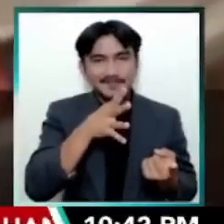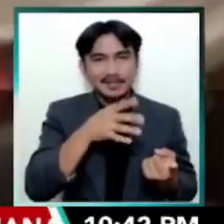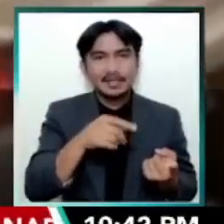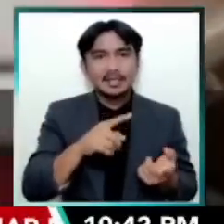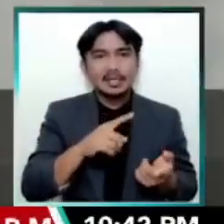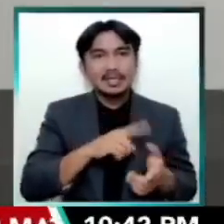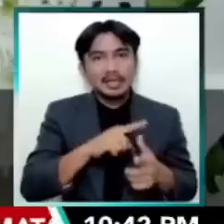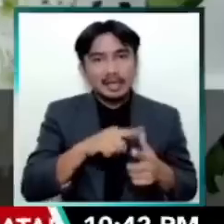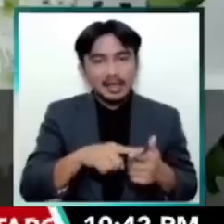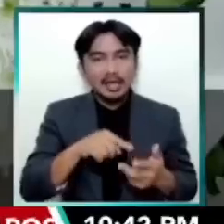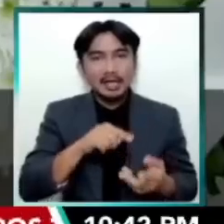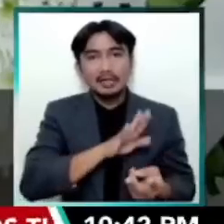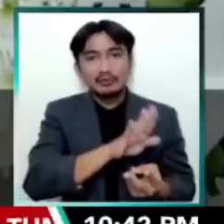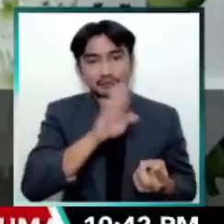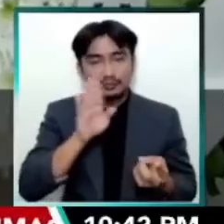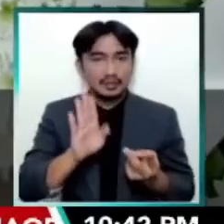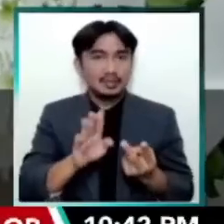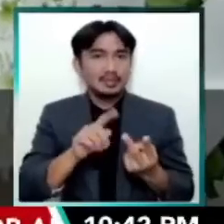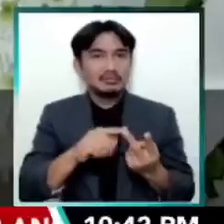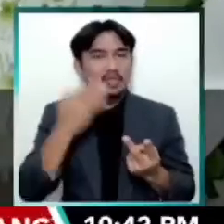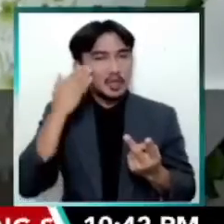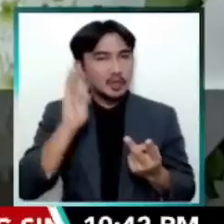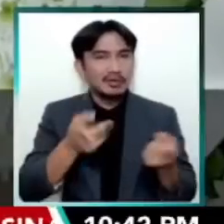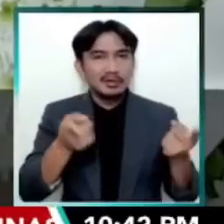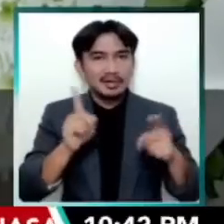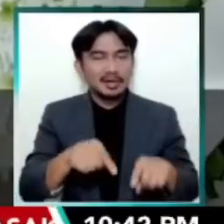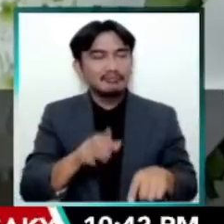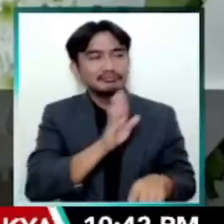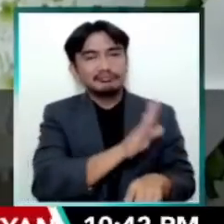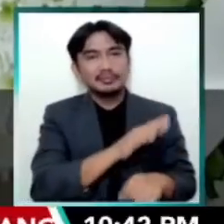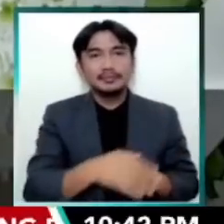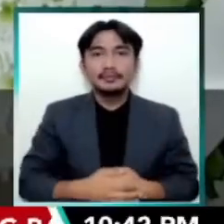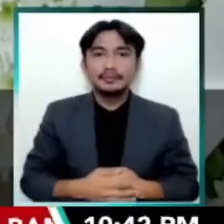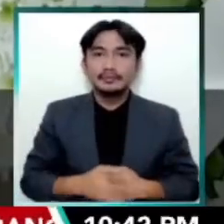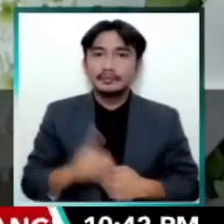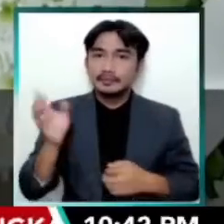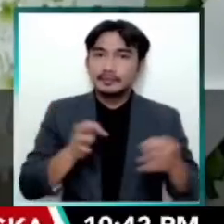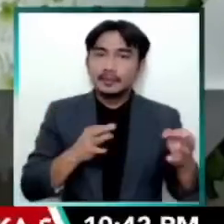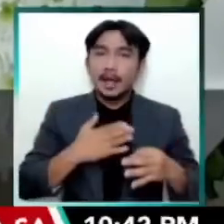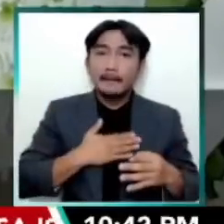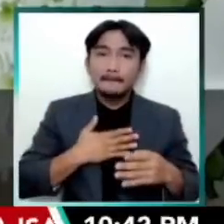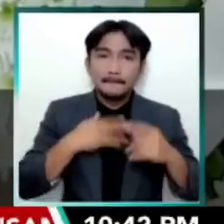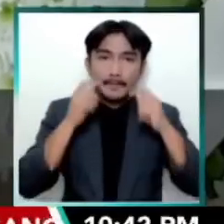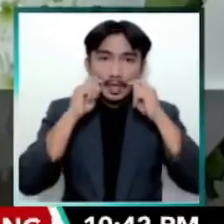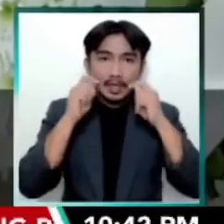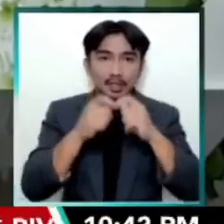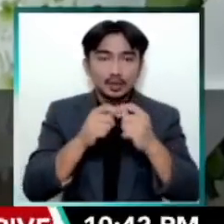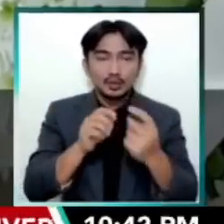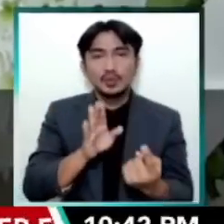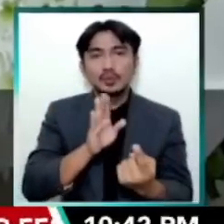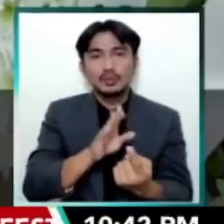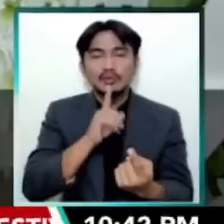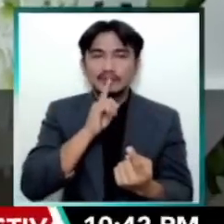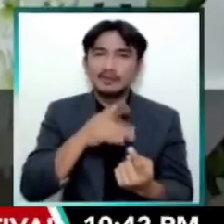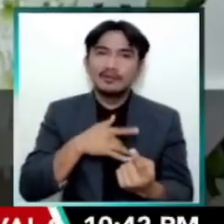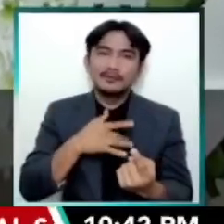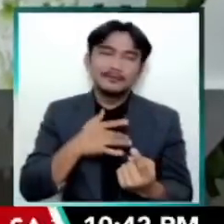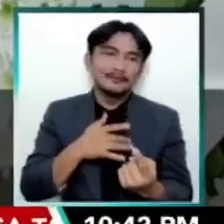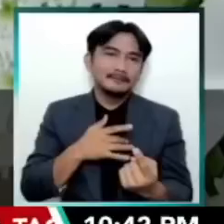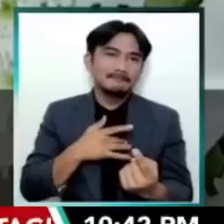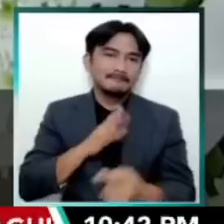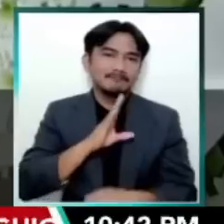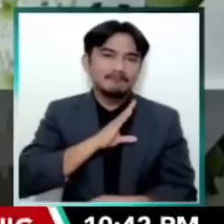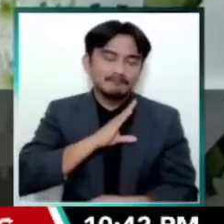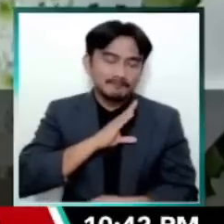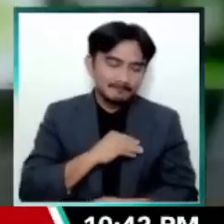kinahinatnan ng ina. We're twins, so we feel each other so much. We understand each